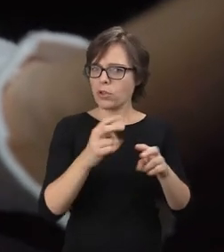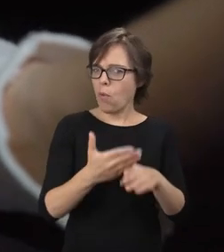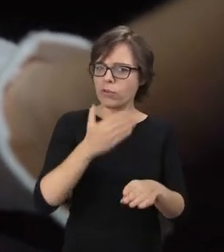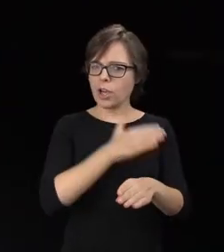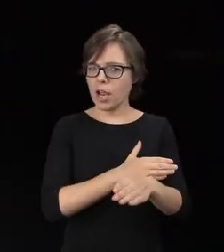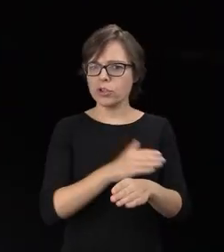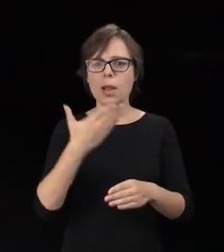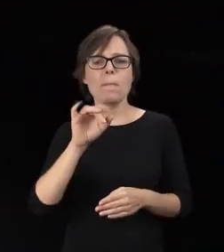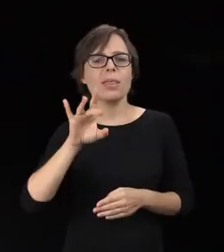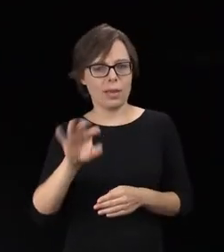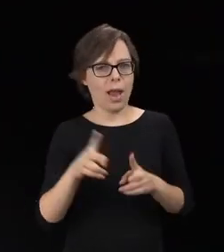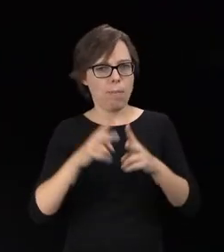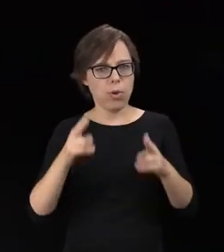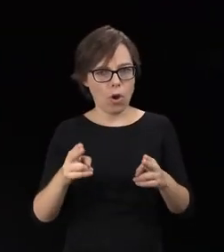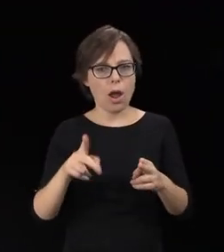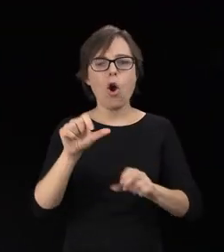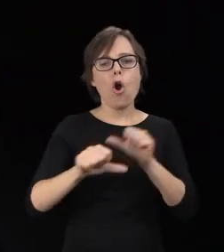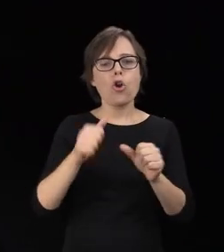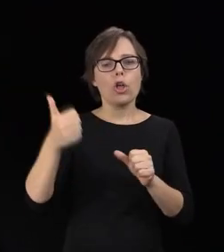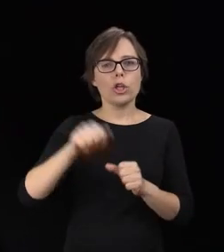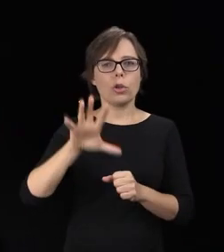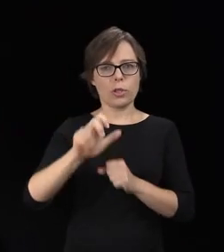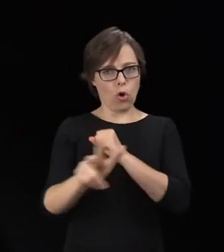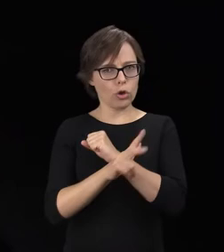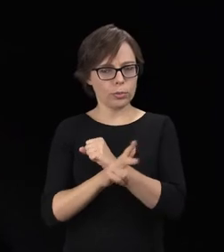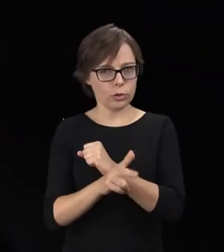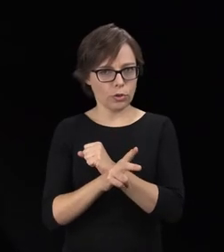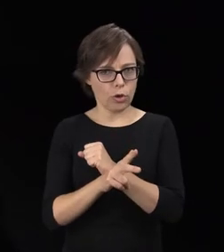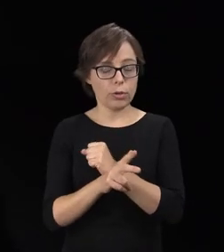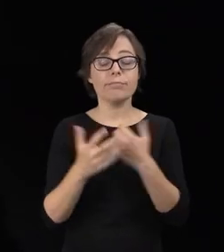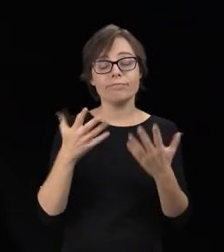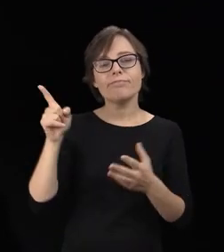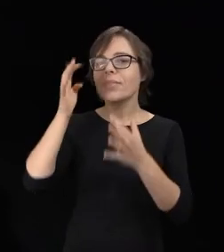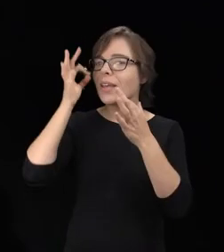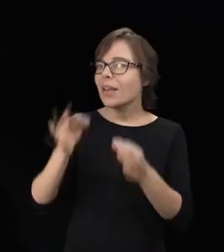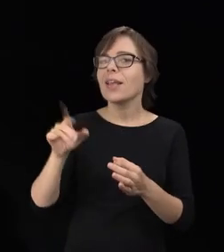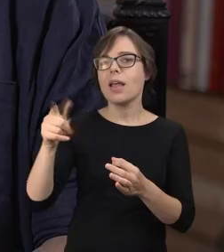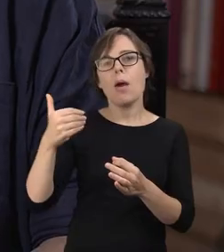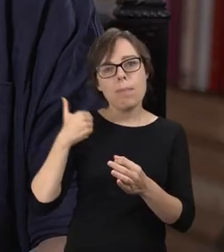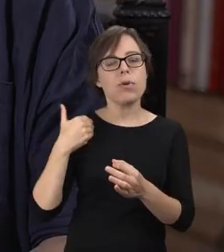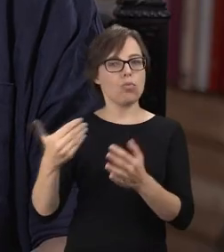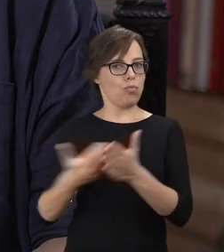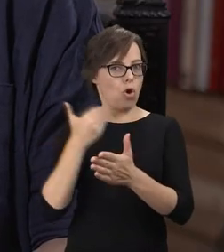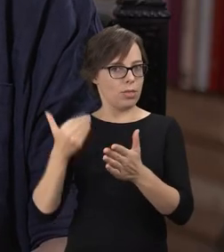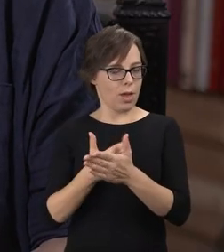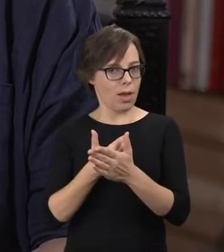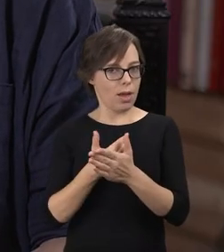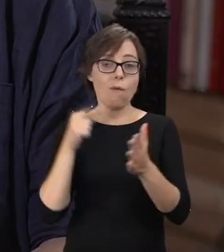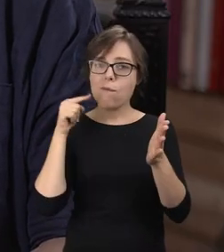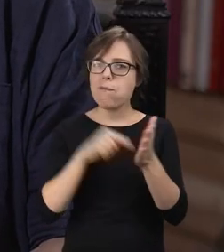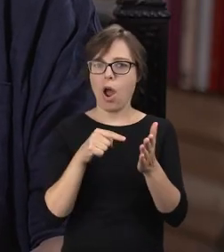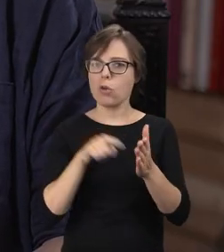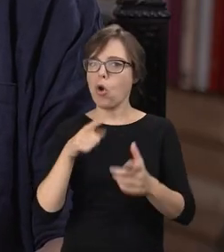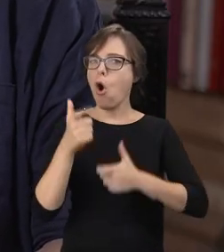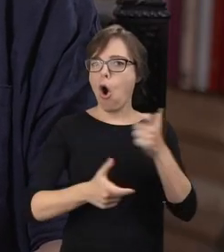Ming, w okresie panowania Wanli, a dokładnie w roku 1580. W Chinach istniała bardzo szeroka moda na